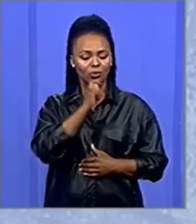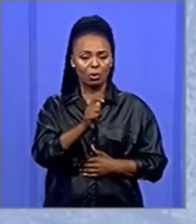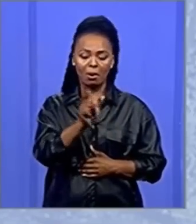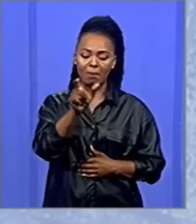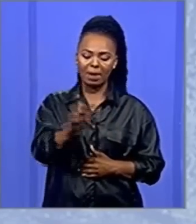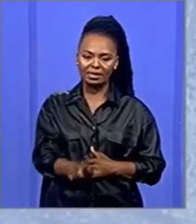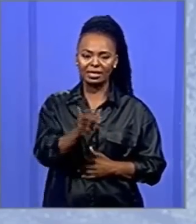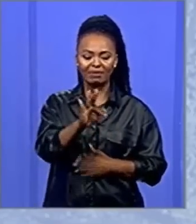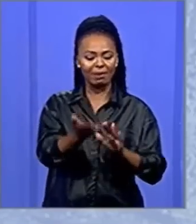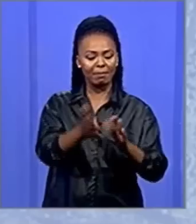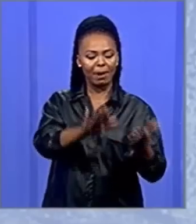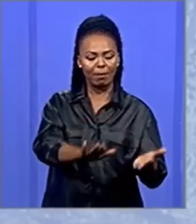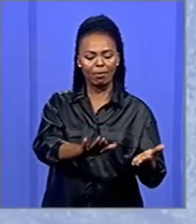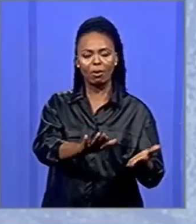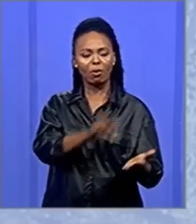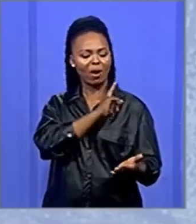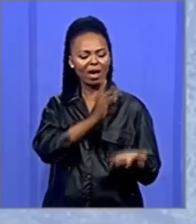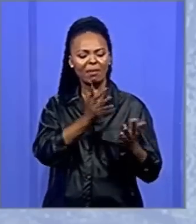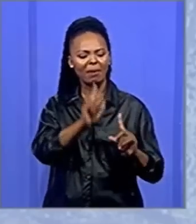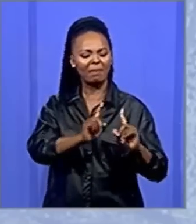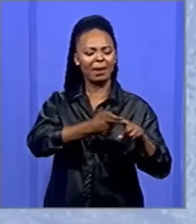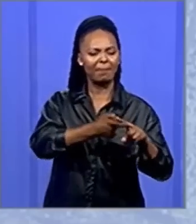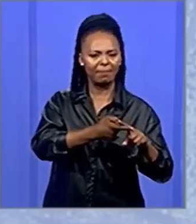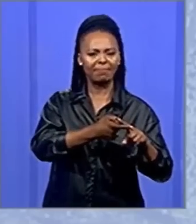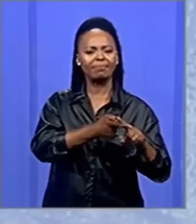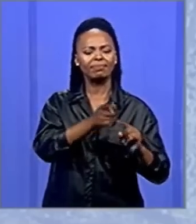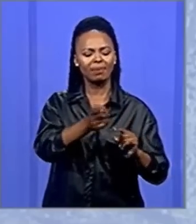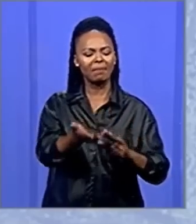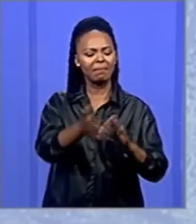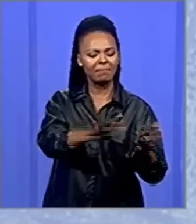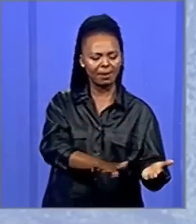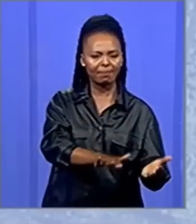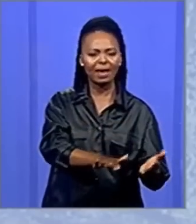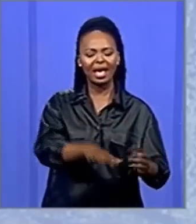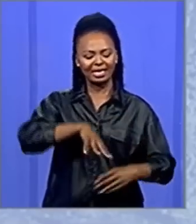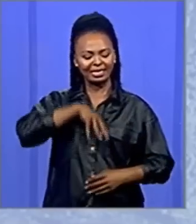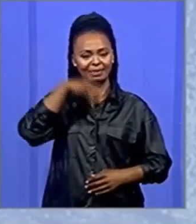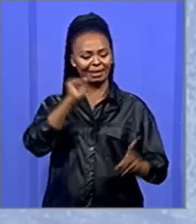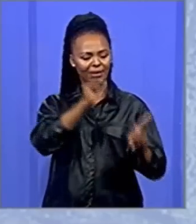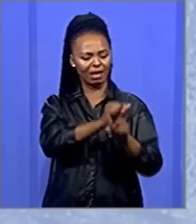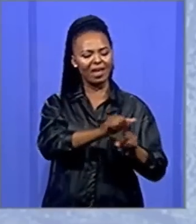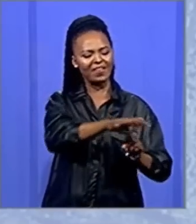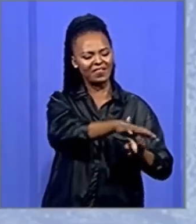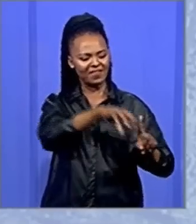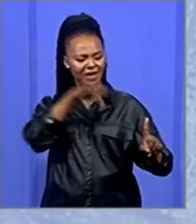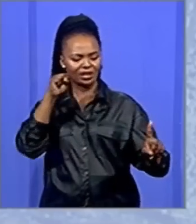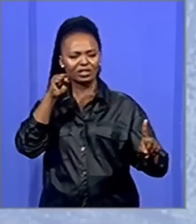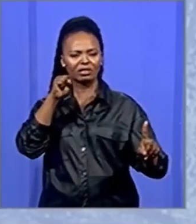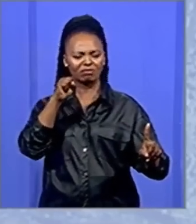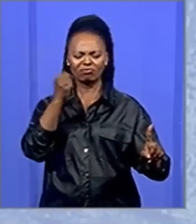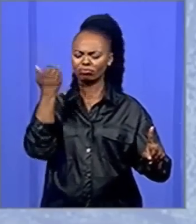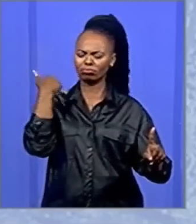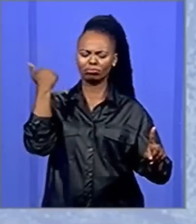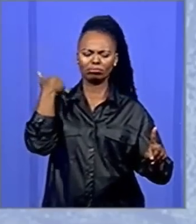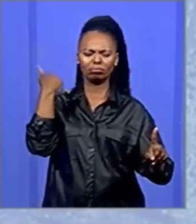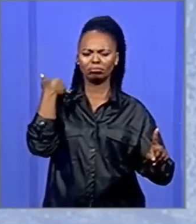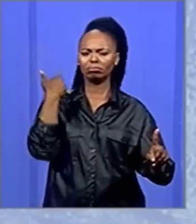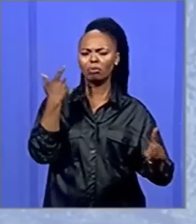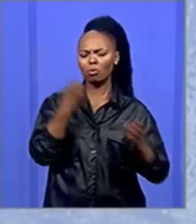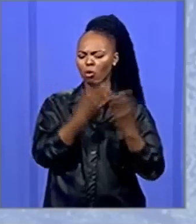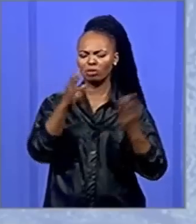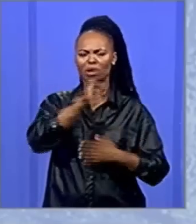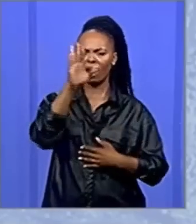mo tseleng ka ntlha ya kotsi ya sejanaga mo wa gago tshwanetse go latelwa ke nagana gore ke kgale tota maAfrika re